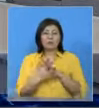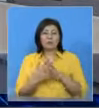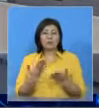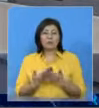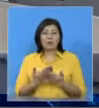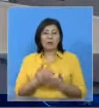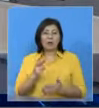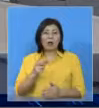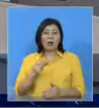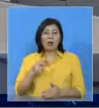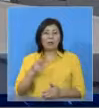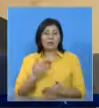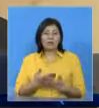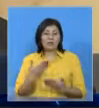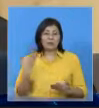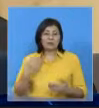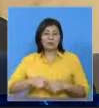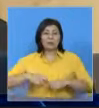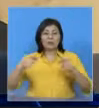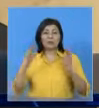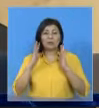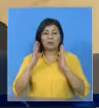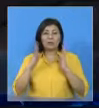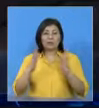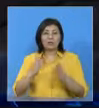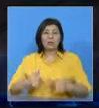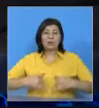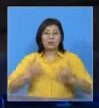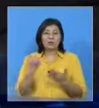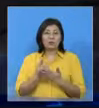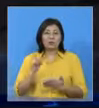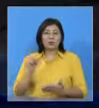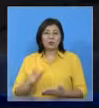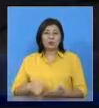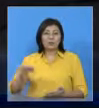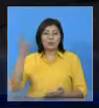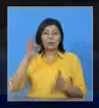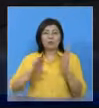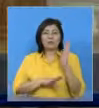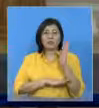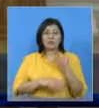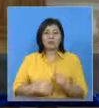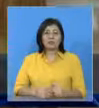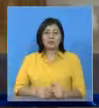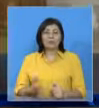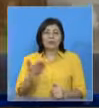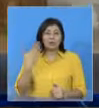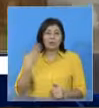примеру, в Кабдинском районе недавно открыли аллею для духовных людей, а также памятные доски. Недавно мы